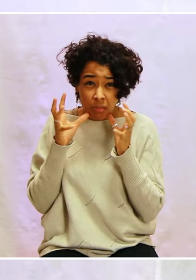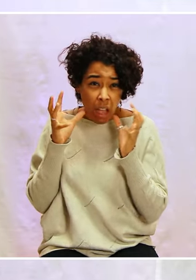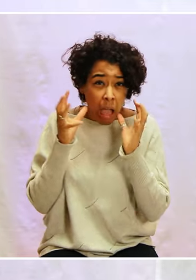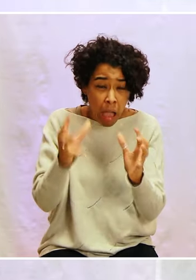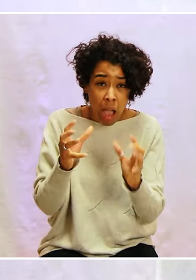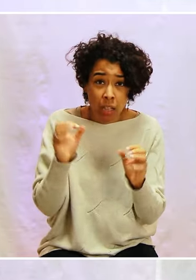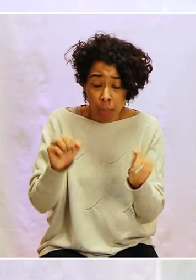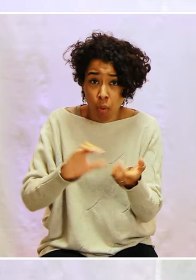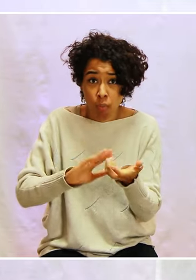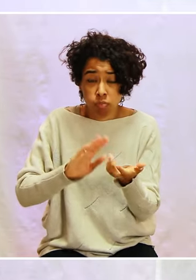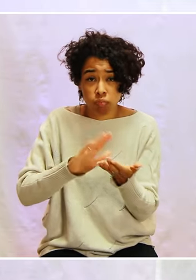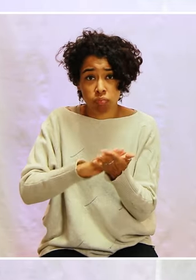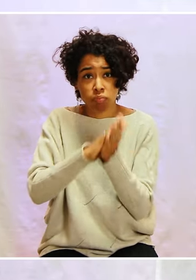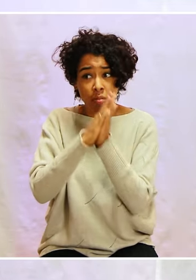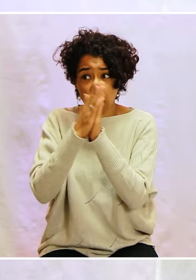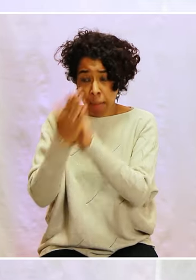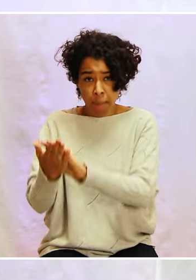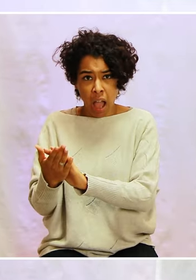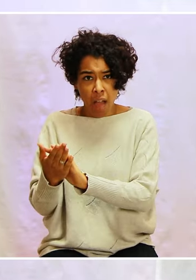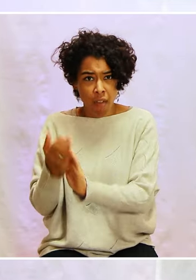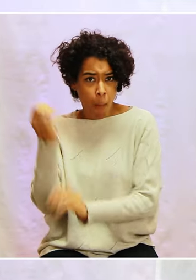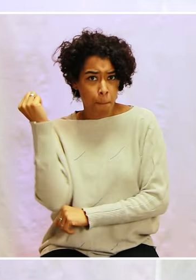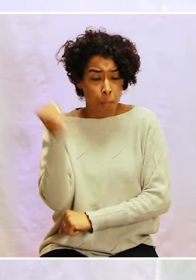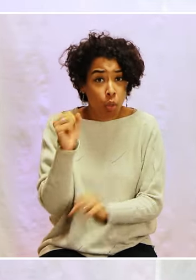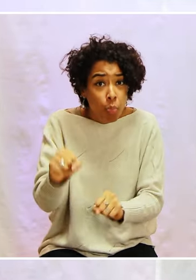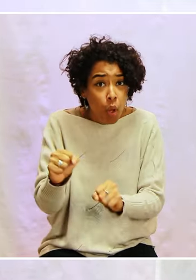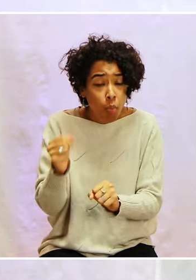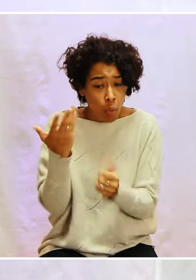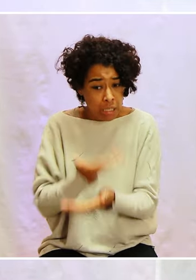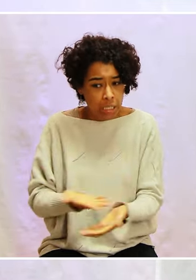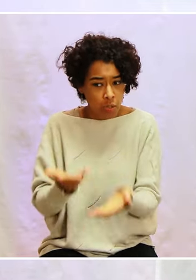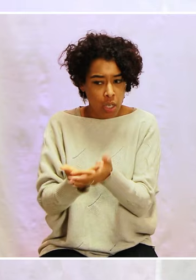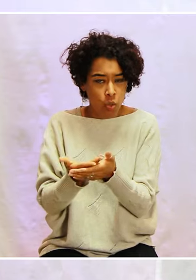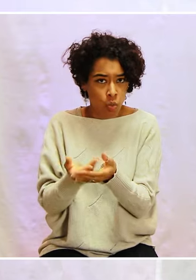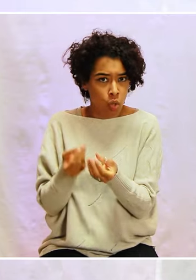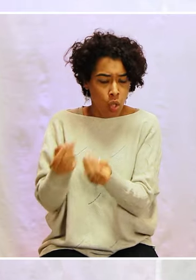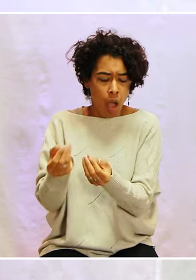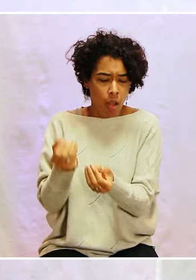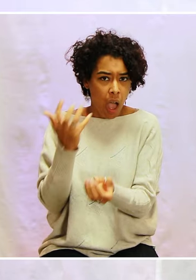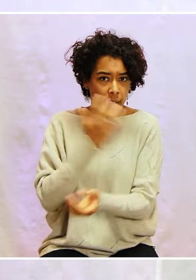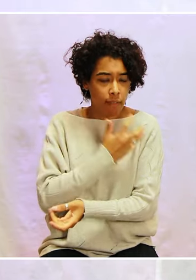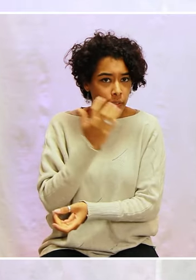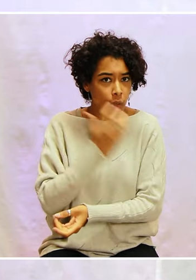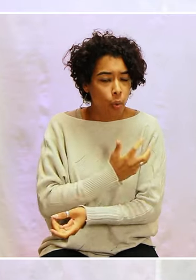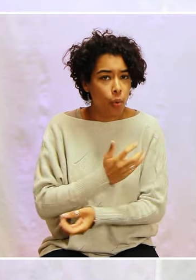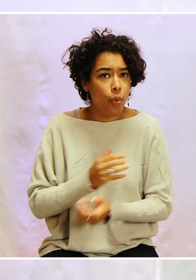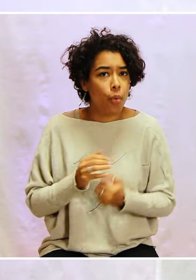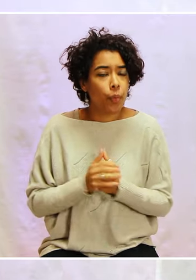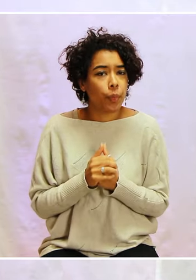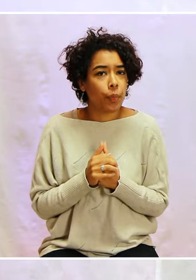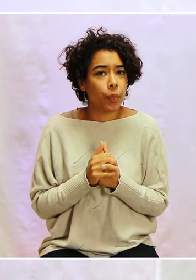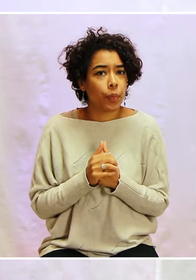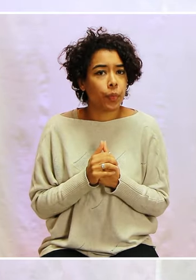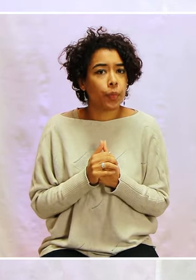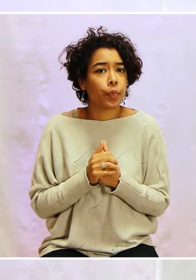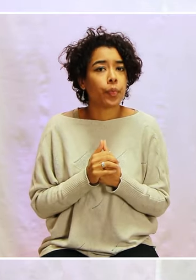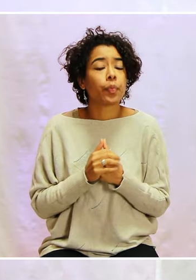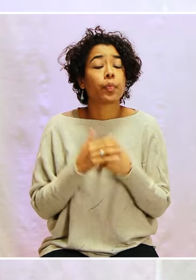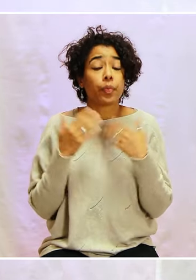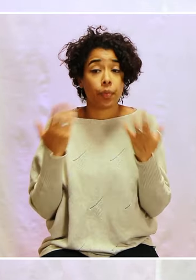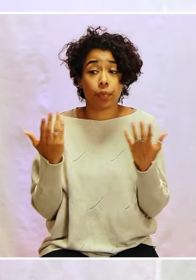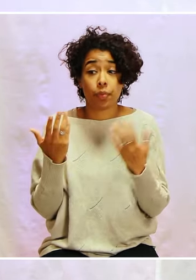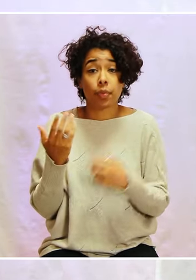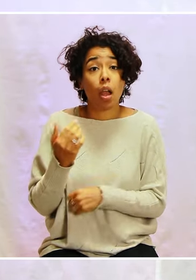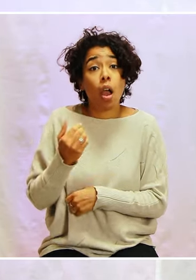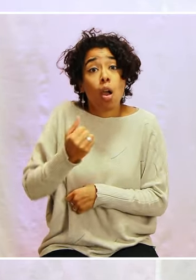l'arrivée parce que vivre ce genre de situation ben pour lui c'est catastrophique on sait pas comment on réagit dans ce